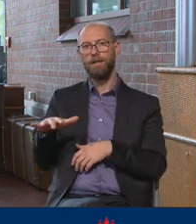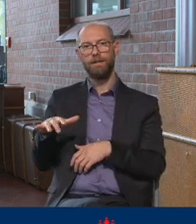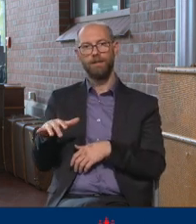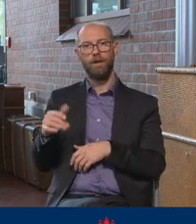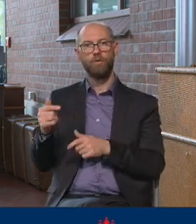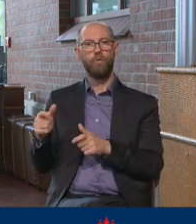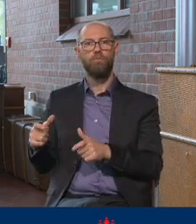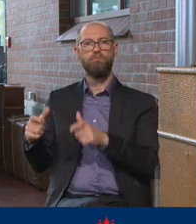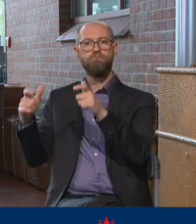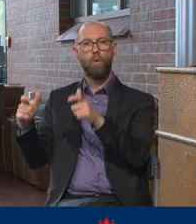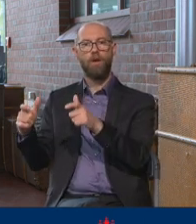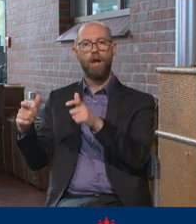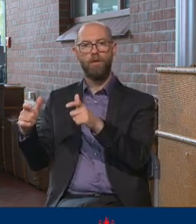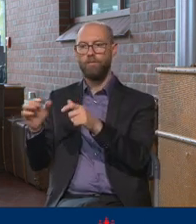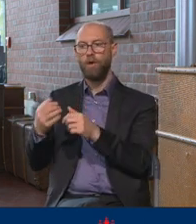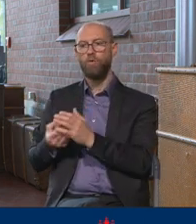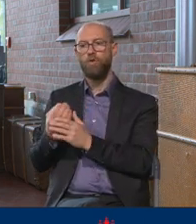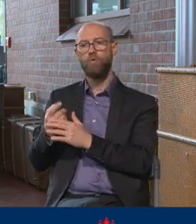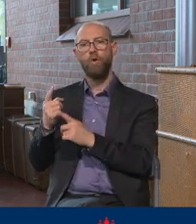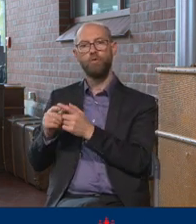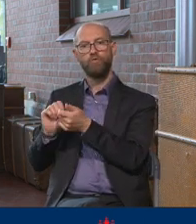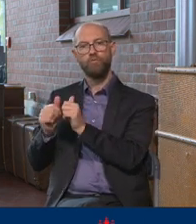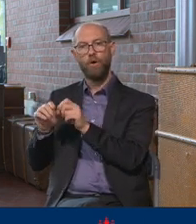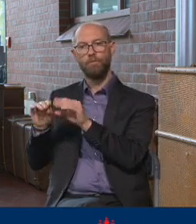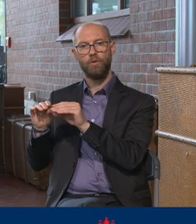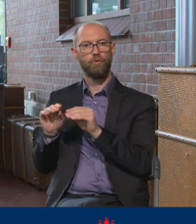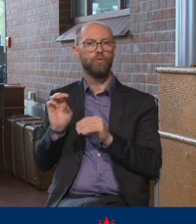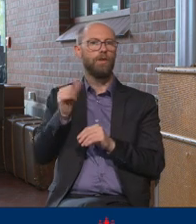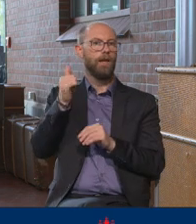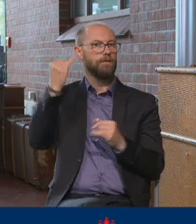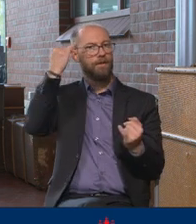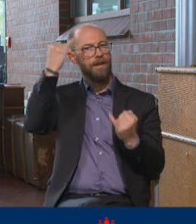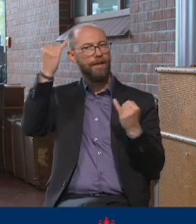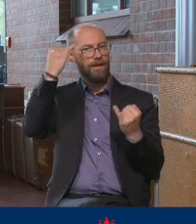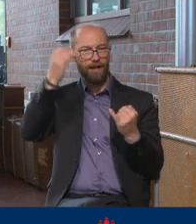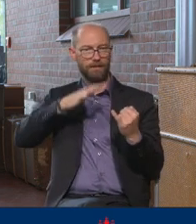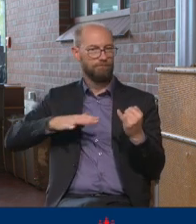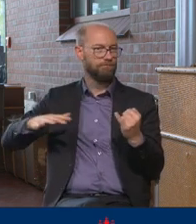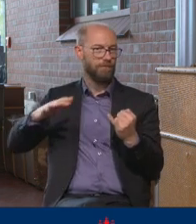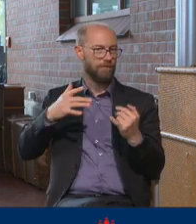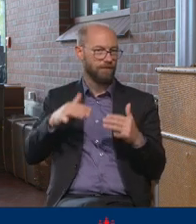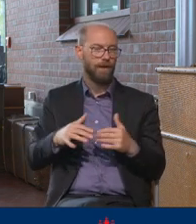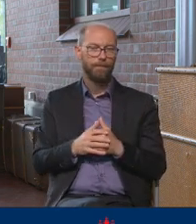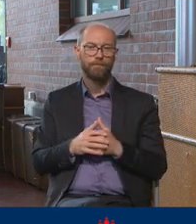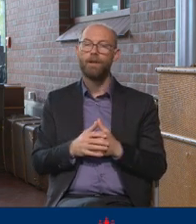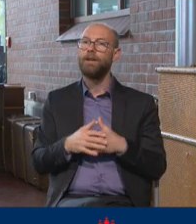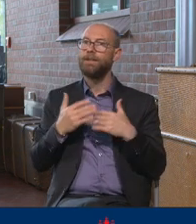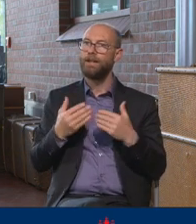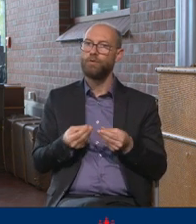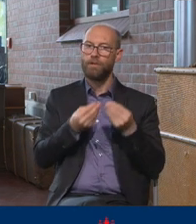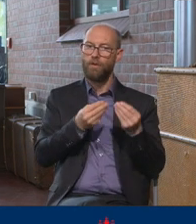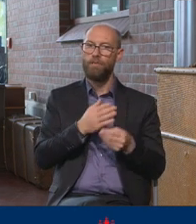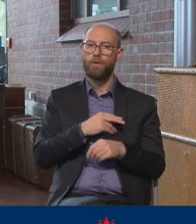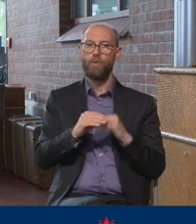kulturelle und sportliche nutzung das sind so die ersten vision die wir haben an der stelle würde ich das wort an meine schweizer